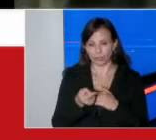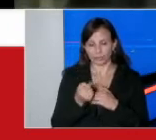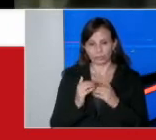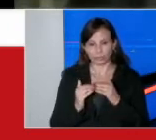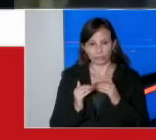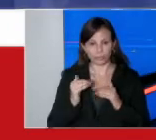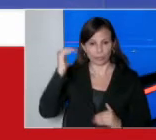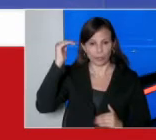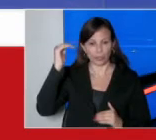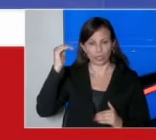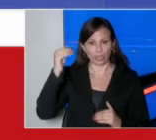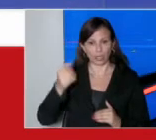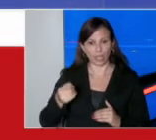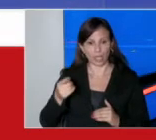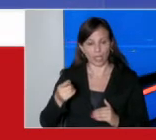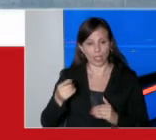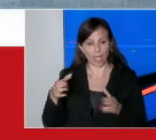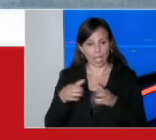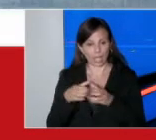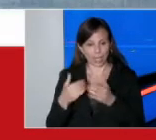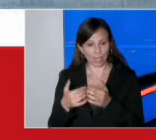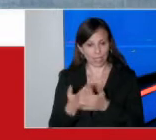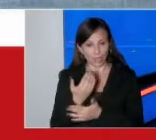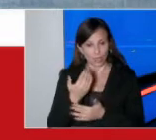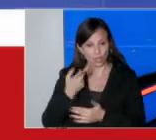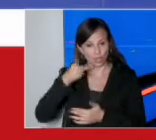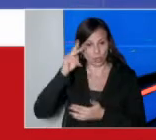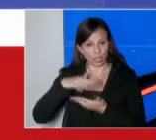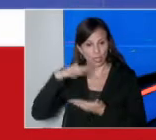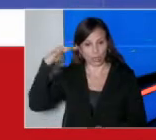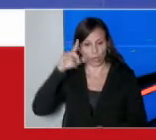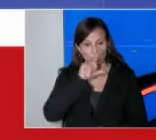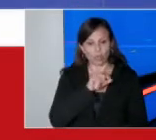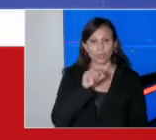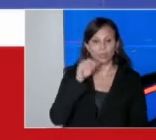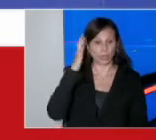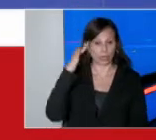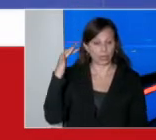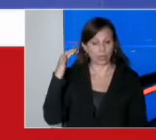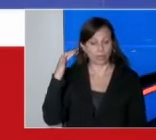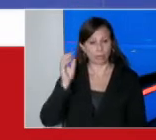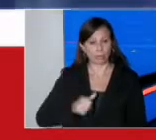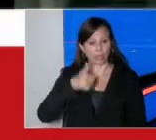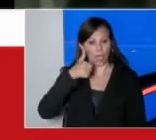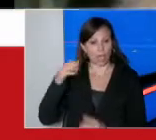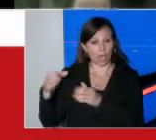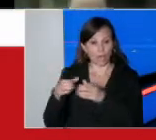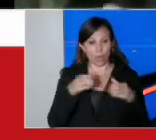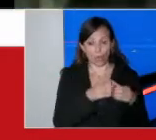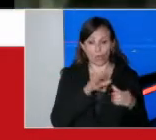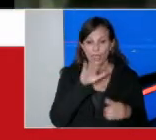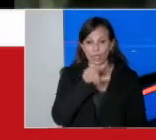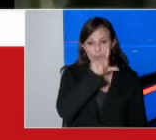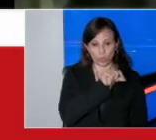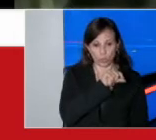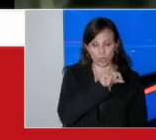מהעסק, החלטורה גדלה יותר מהעסק המרכזי. ודמיין שיש מנכ״ל, שהוא מנכ״ל של שתי חברות, גם של טוויטר וגם של